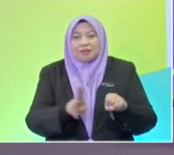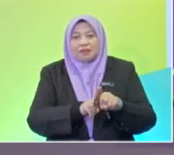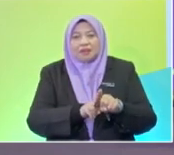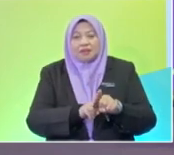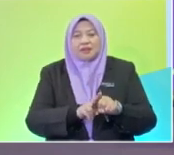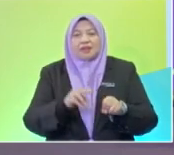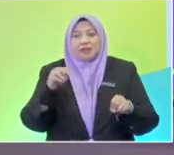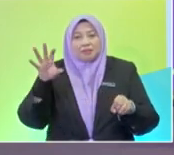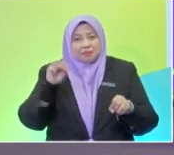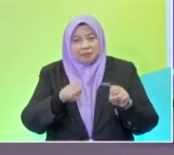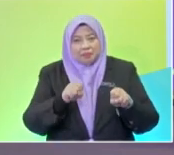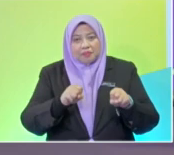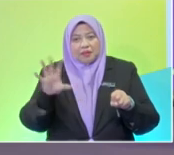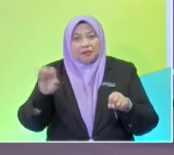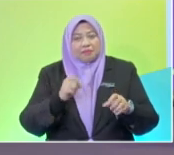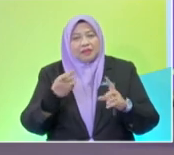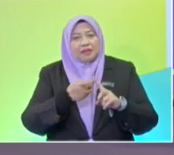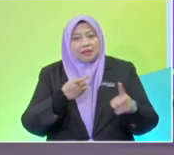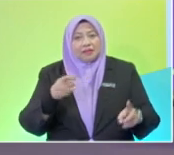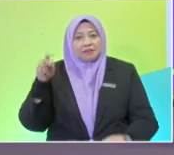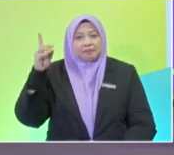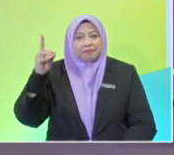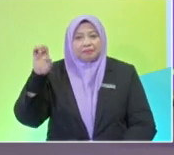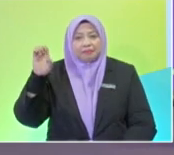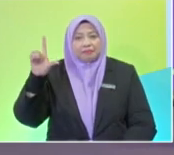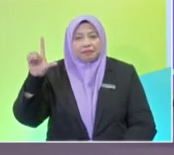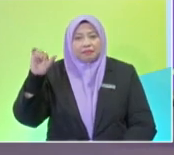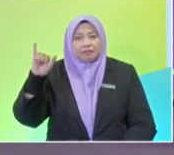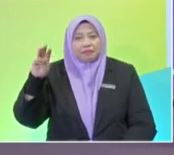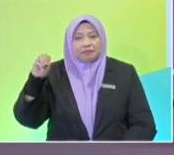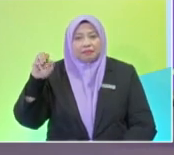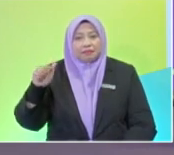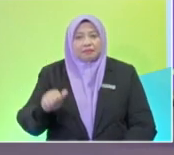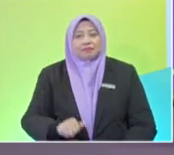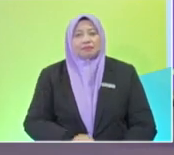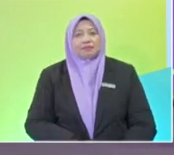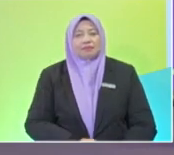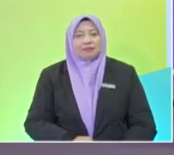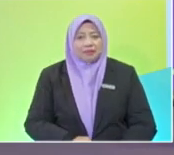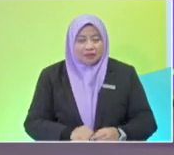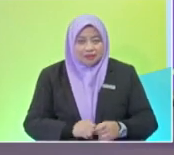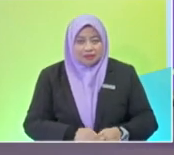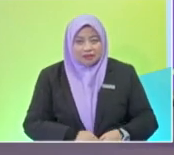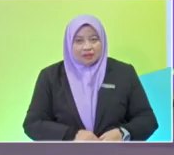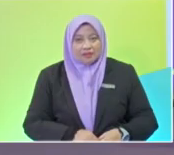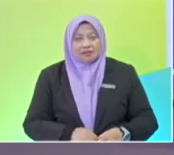KPM dalam Tuh banyak tuh enggak dapat